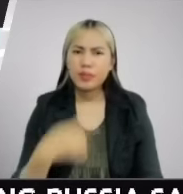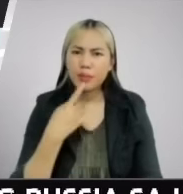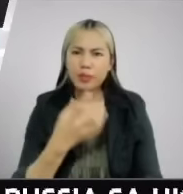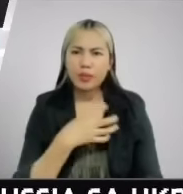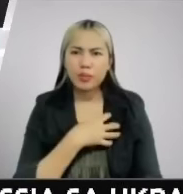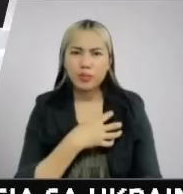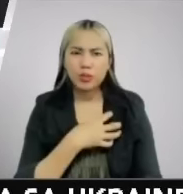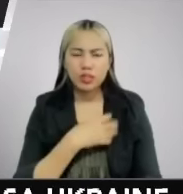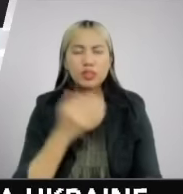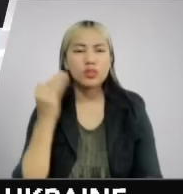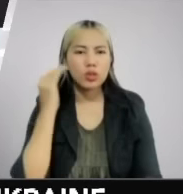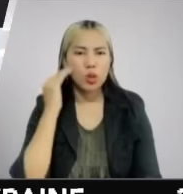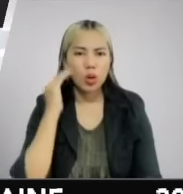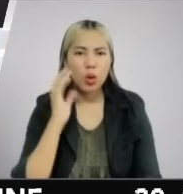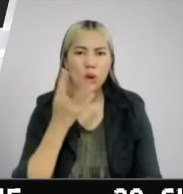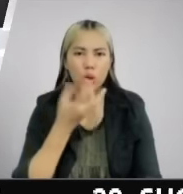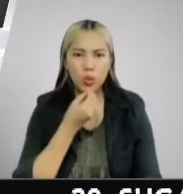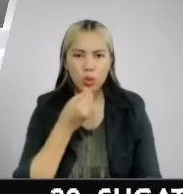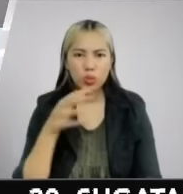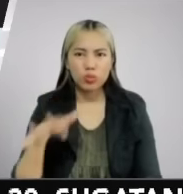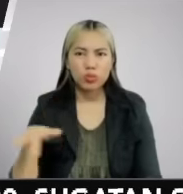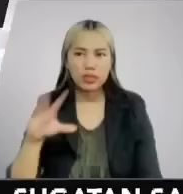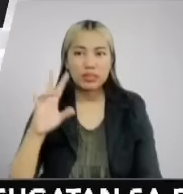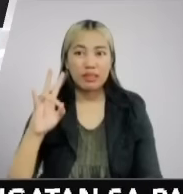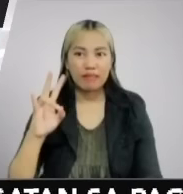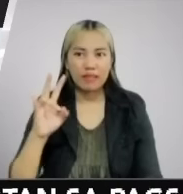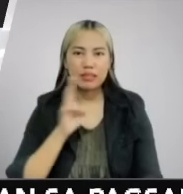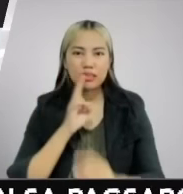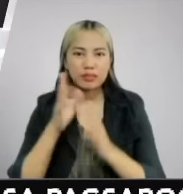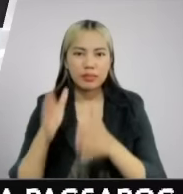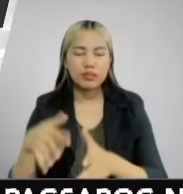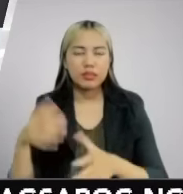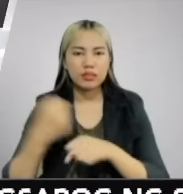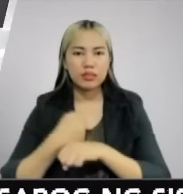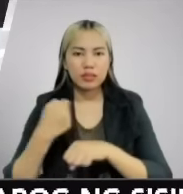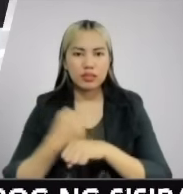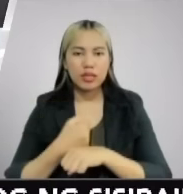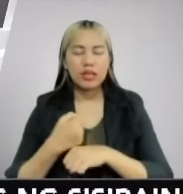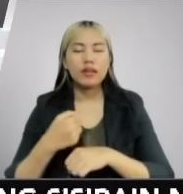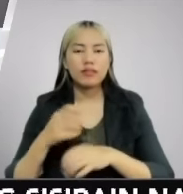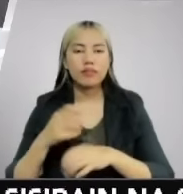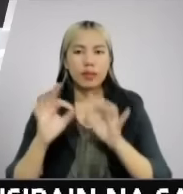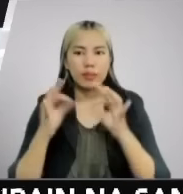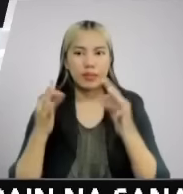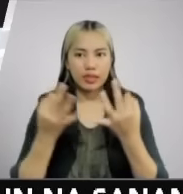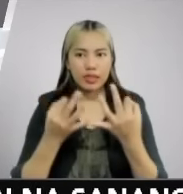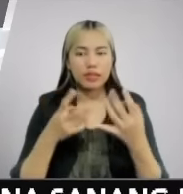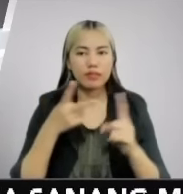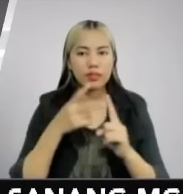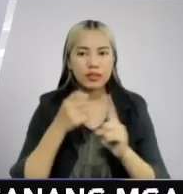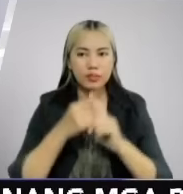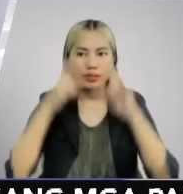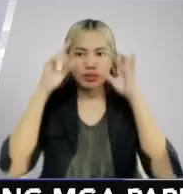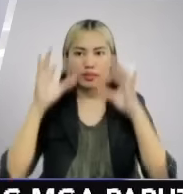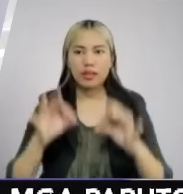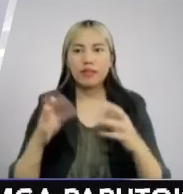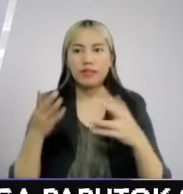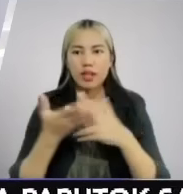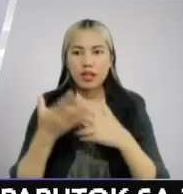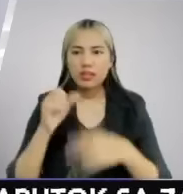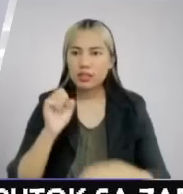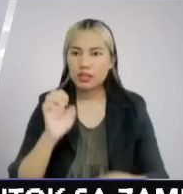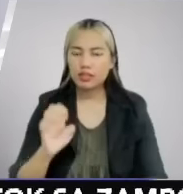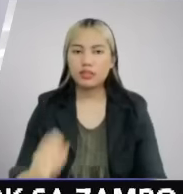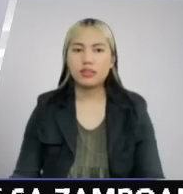pagkakakilala ng pitong suspek sa pambubugbog desidido ang pamilya ng biktima na magsampa ng reklamo Pwede po itong